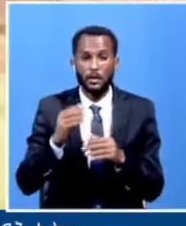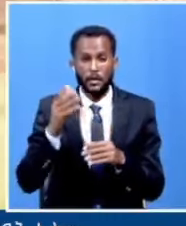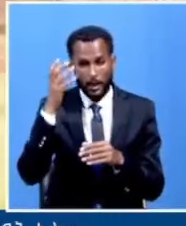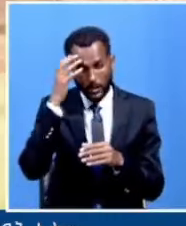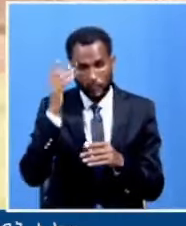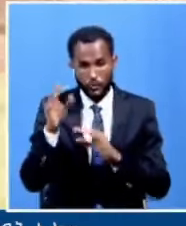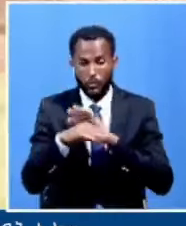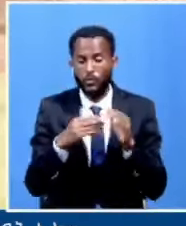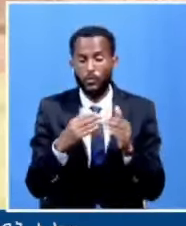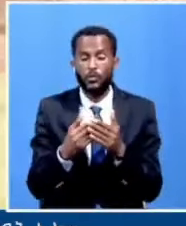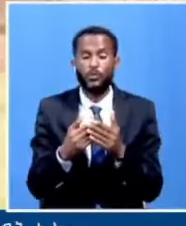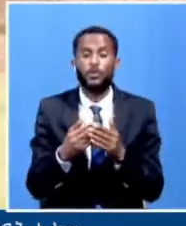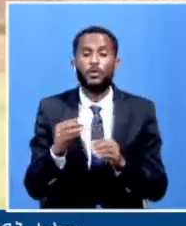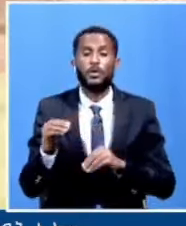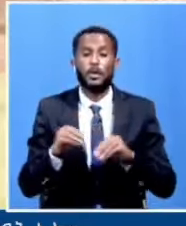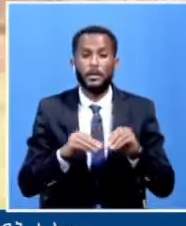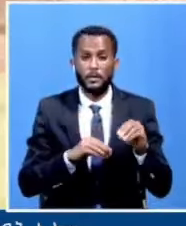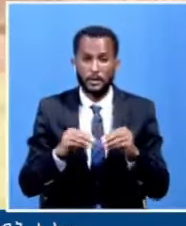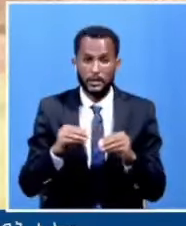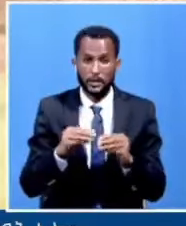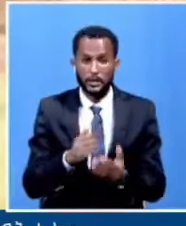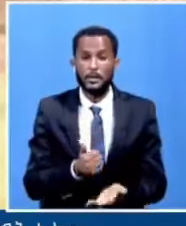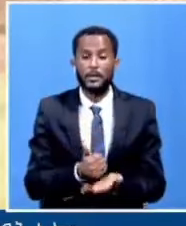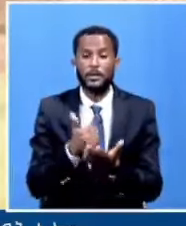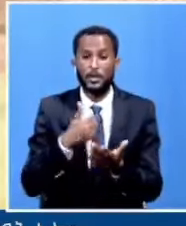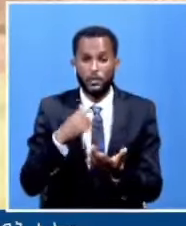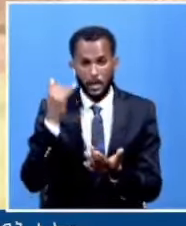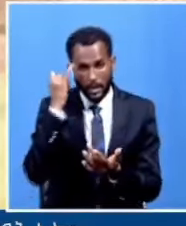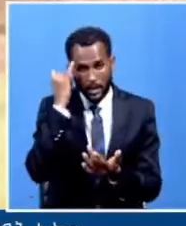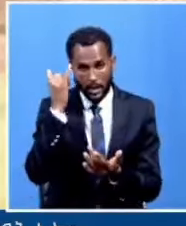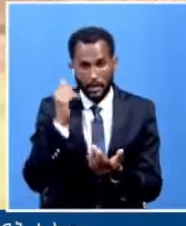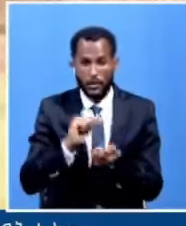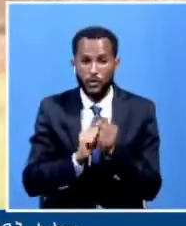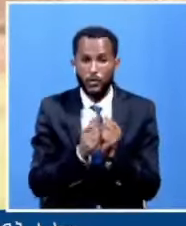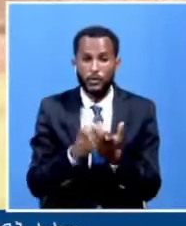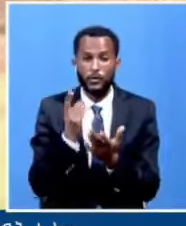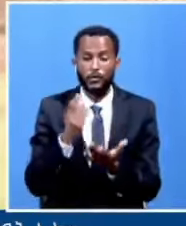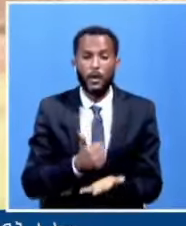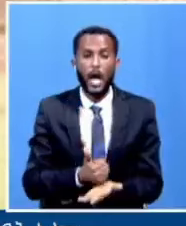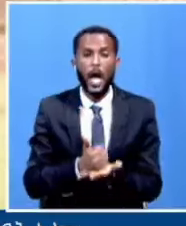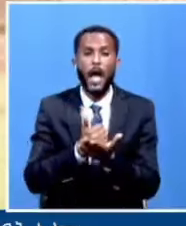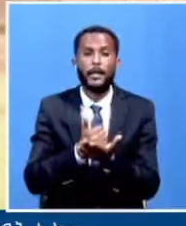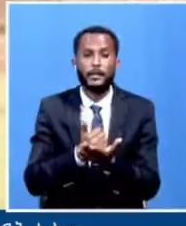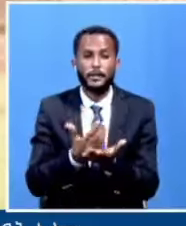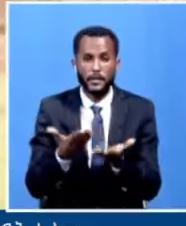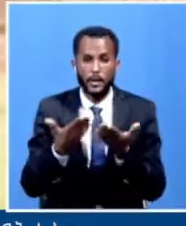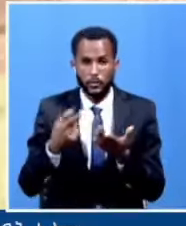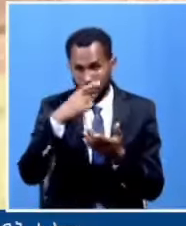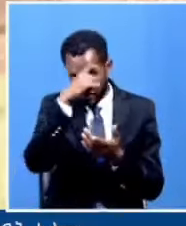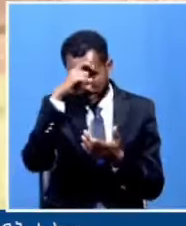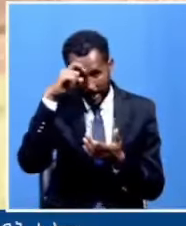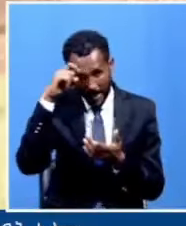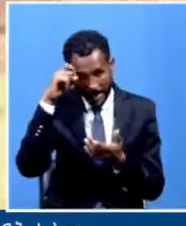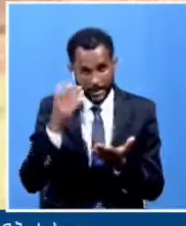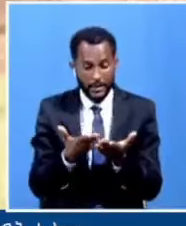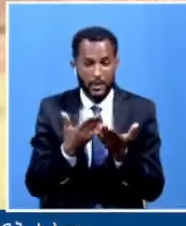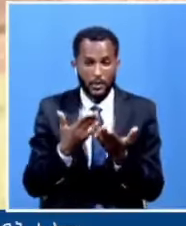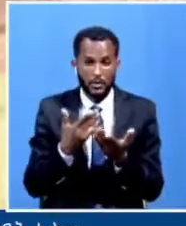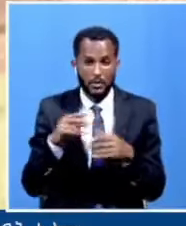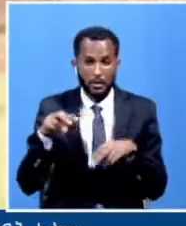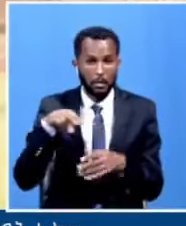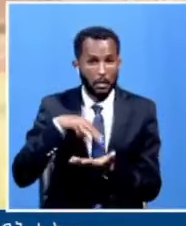ሁሉ ኢንቨስት ከገብር ነው ኢለ ያስብ ስፖርት ባብተፈጥሮ ሐገዝ ይደልይ ጻዕሪ ይደልይ ስለዚህ ሶላተን ጠልጥል ኸምናም ትብሎ